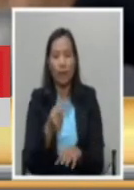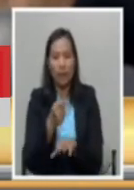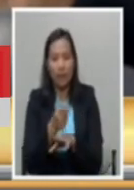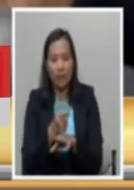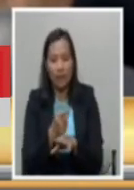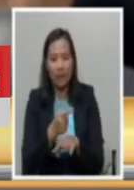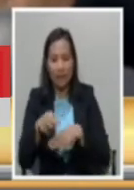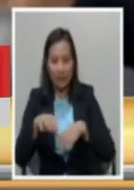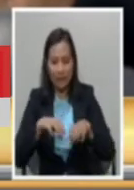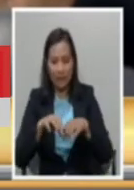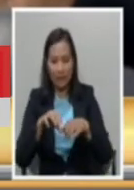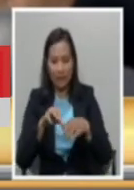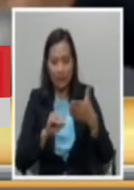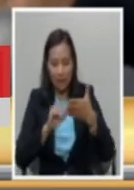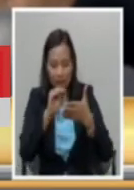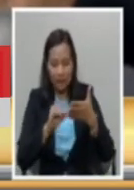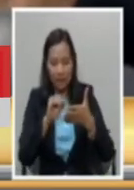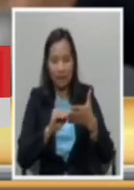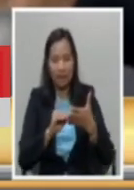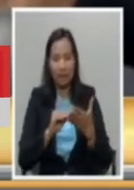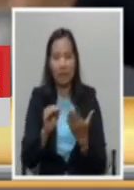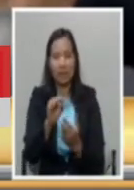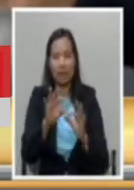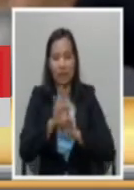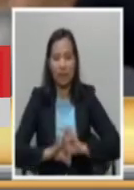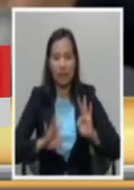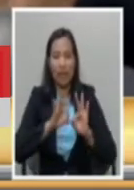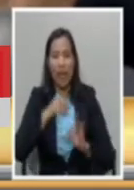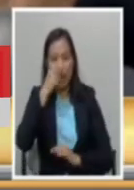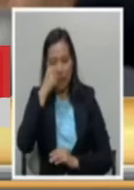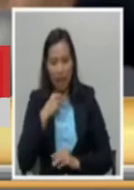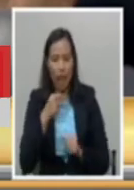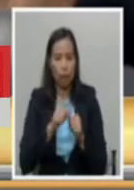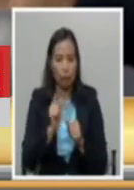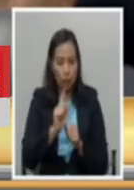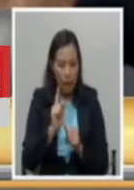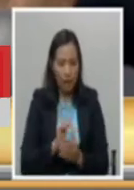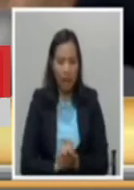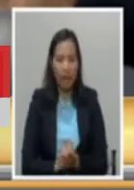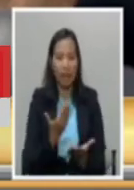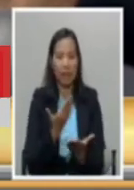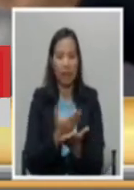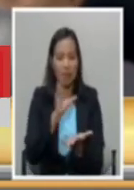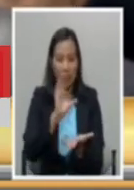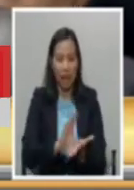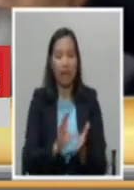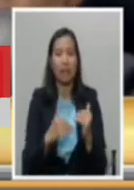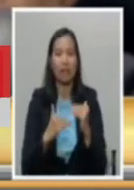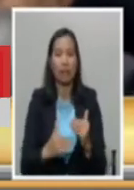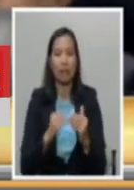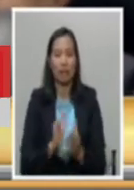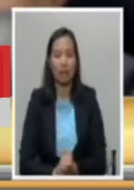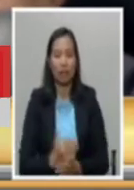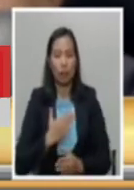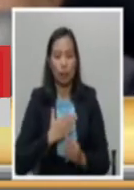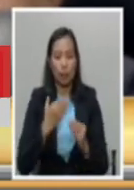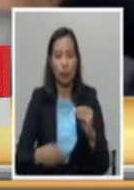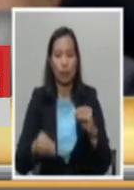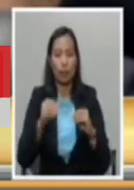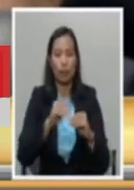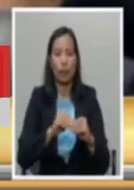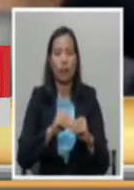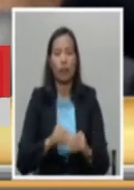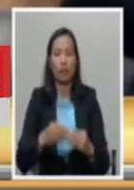ำดับความสำคัญว่าในขณะนี้ประเทศเราอยู่ในภาวะเศรษฐกิจถดถอยเงินที่มีอยู่จำกัดนี้เราเอาไปเพิ่มภาคการ